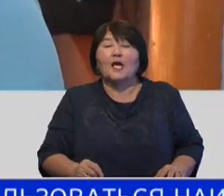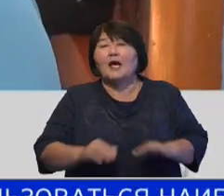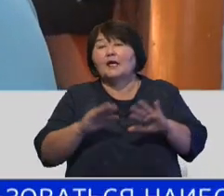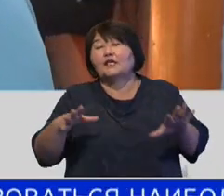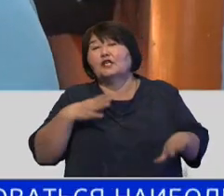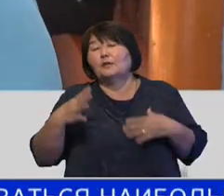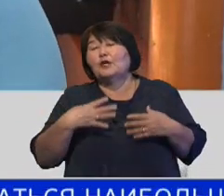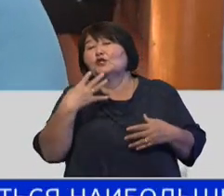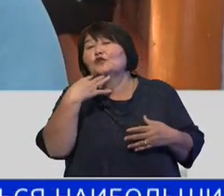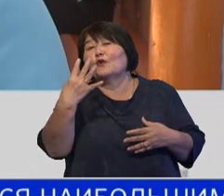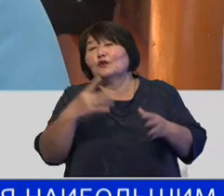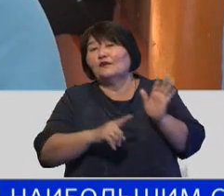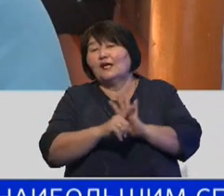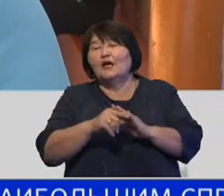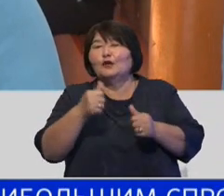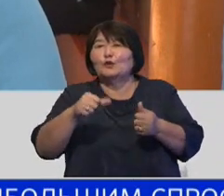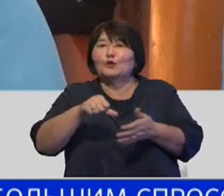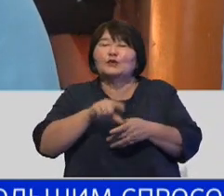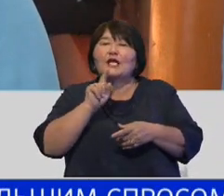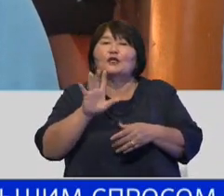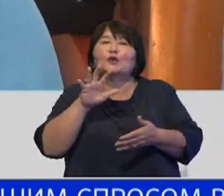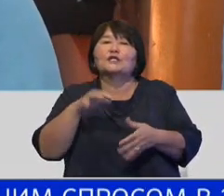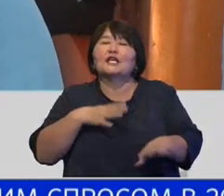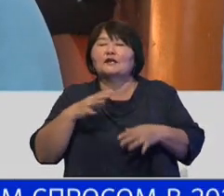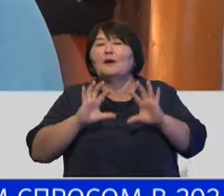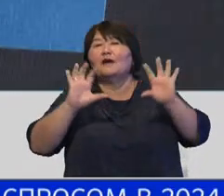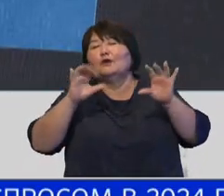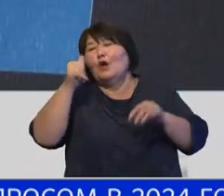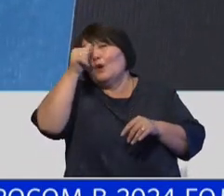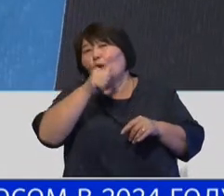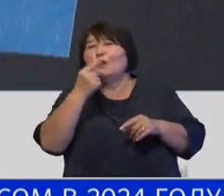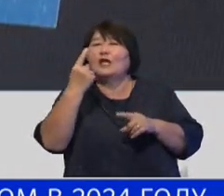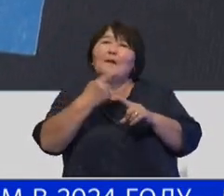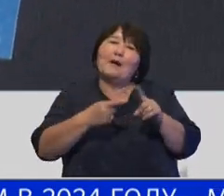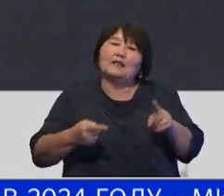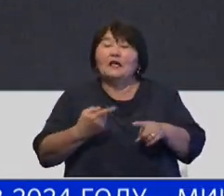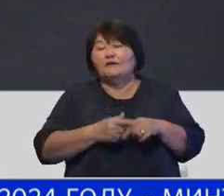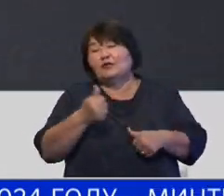Детей мы готовим с 4 класса. В турнире участвовали те, кто занимается волейболом уже год-полтора.